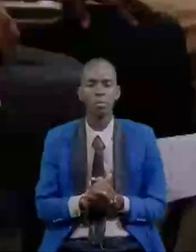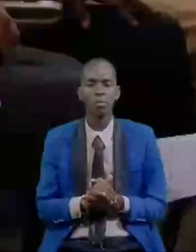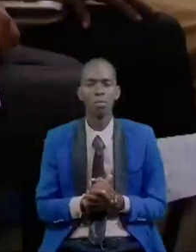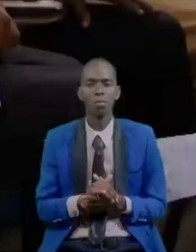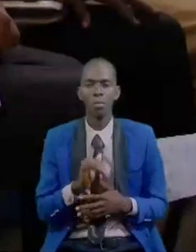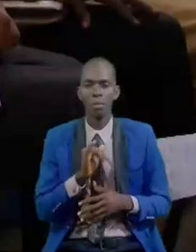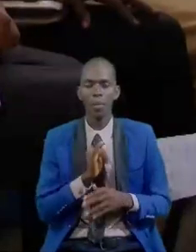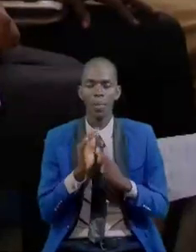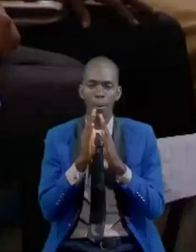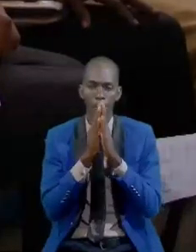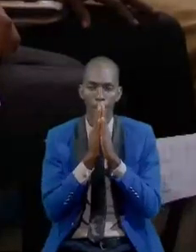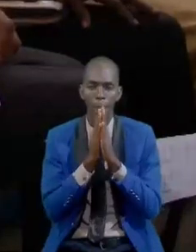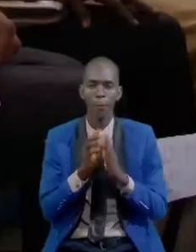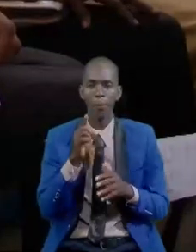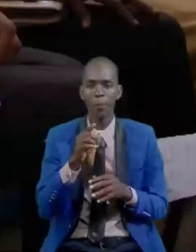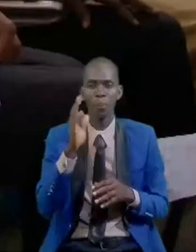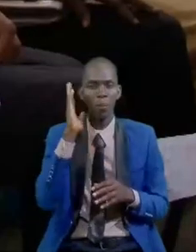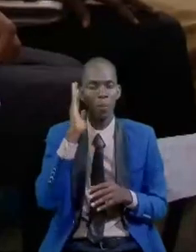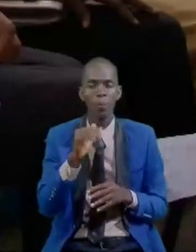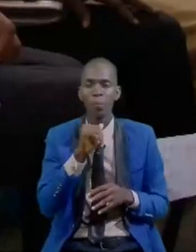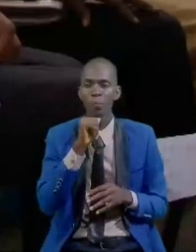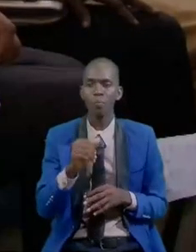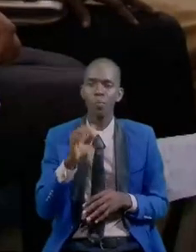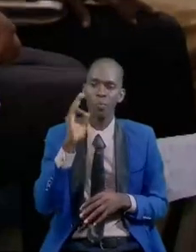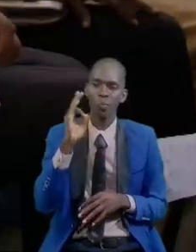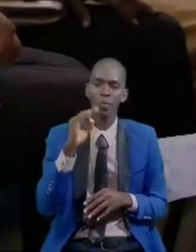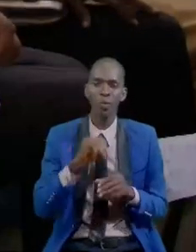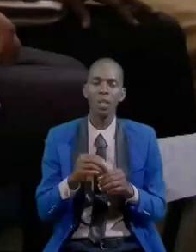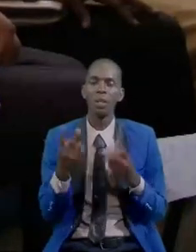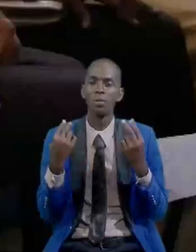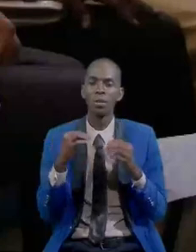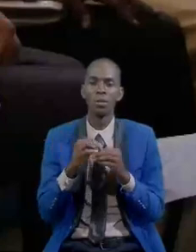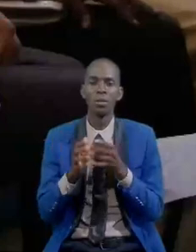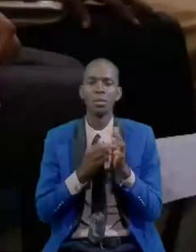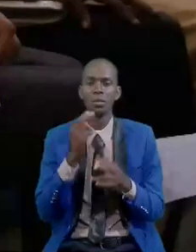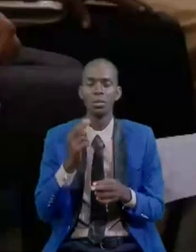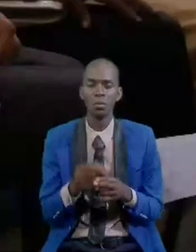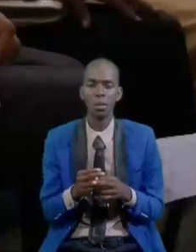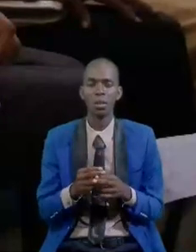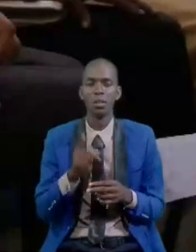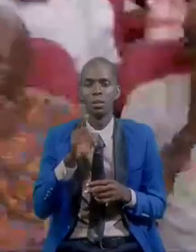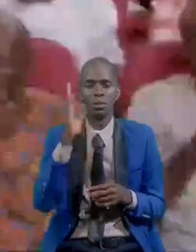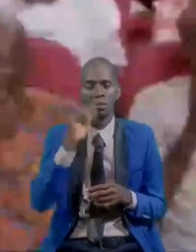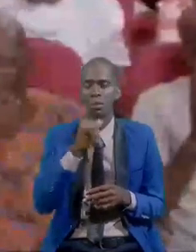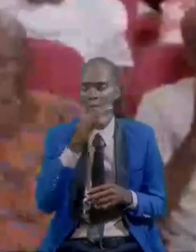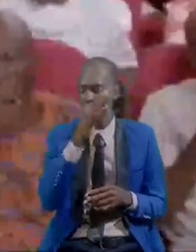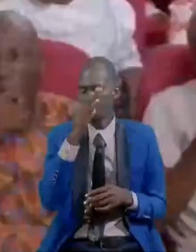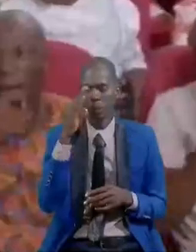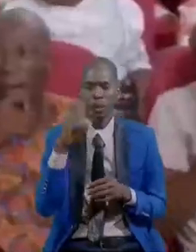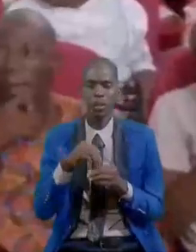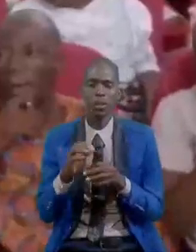Je prie que tu ne serves pas en vain. Tu ne vas pas jeûner en